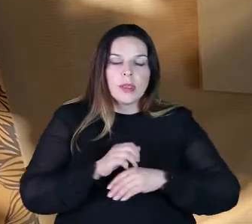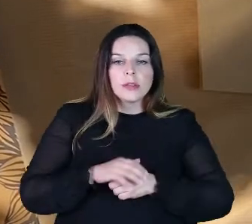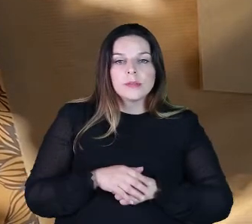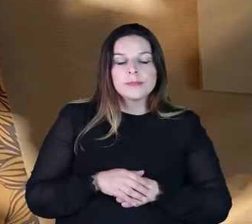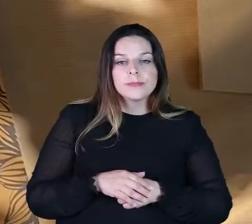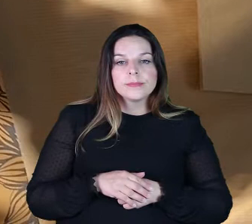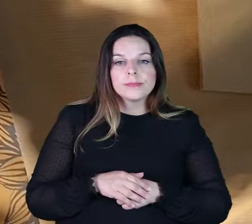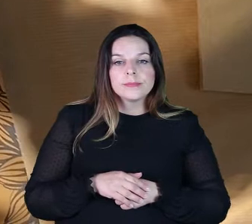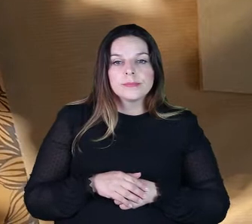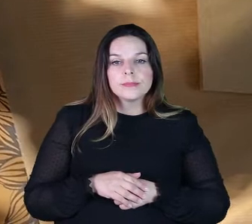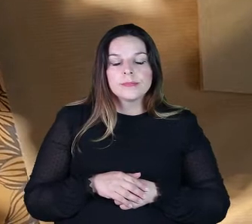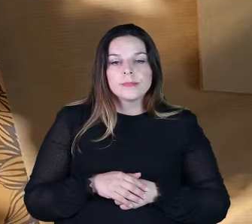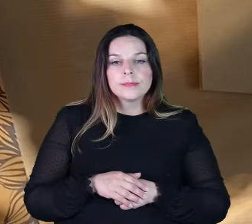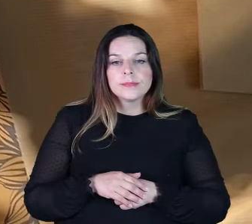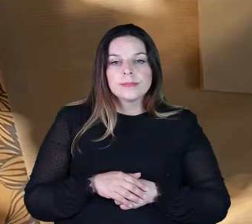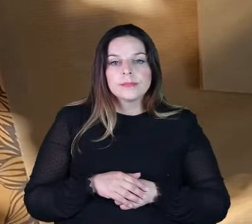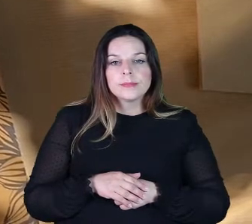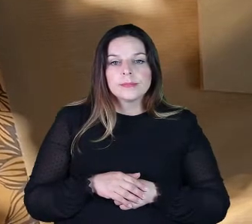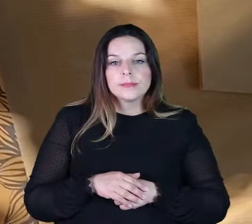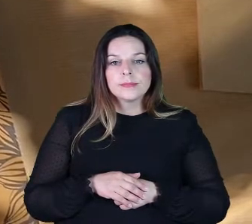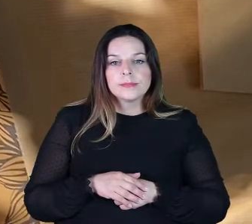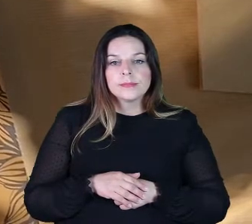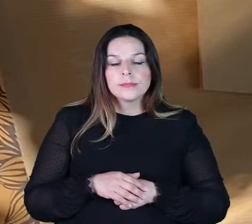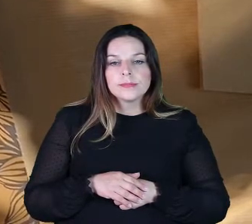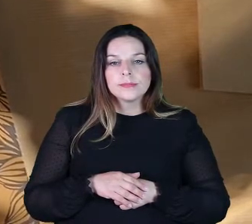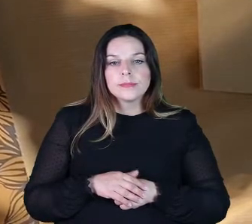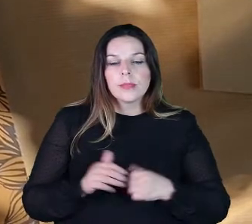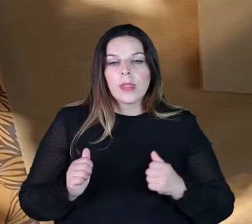musiał troszeczkę to poprzyciskać,